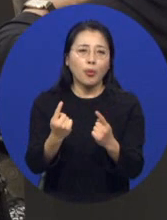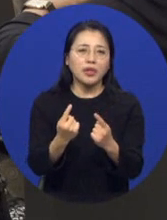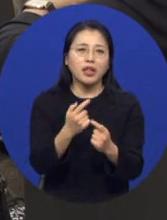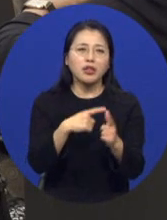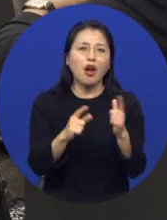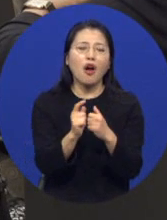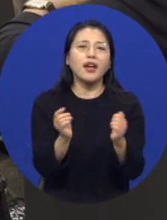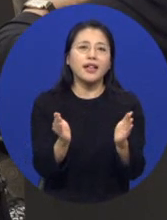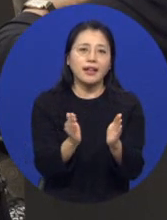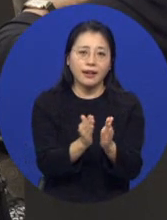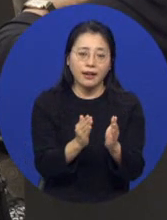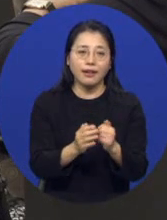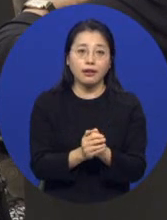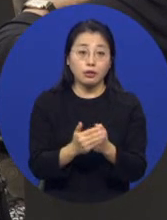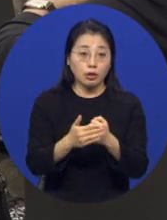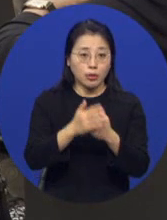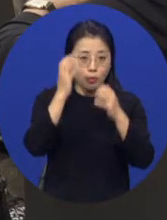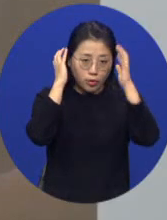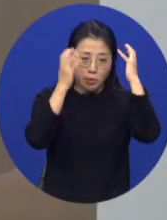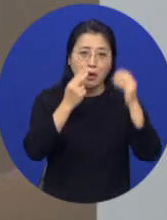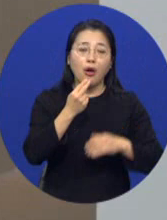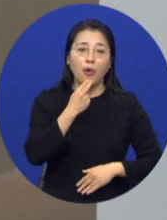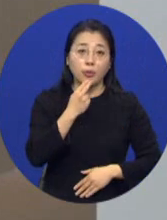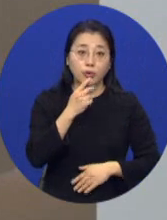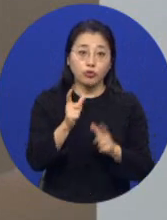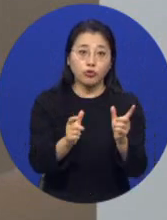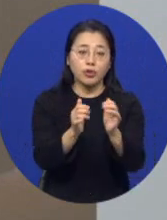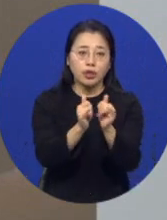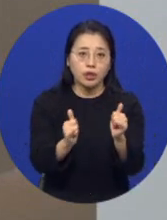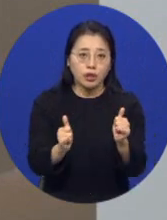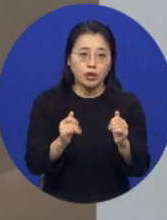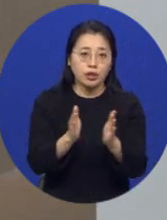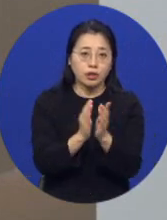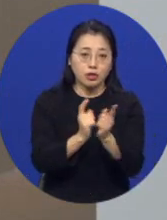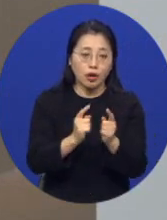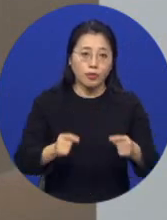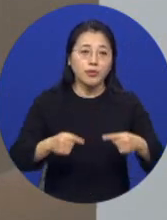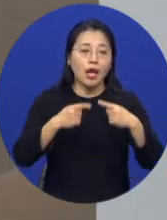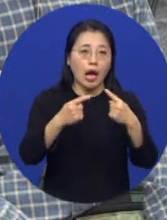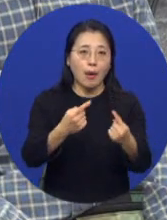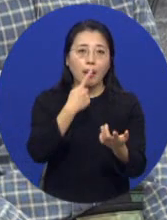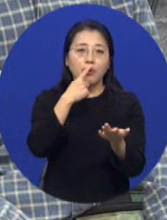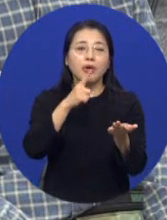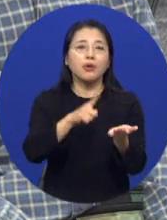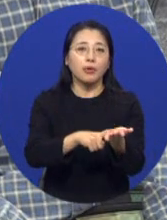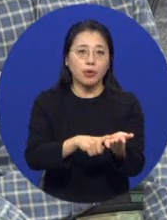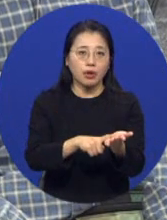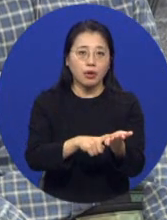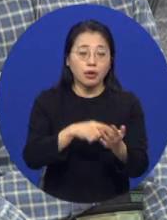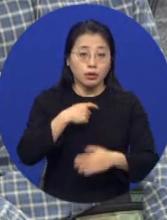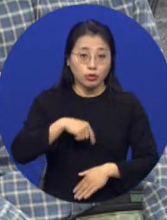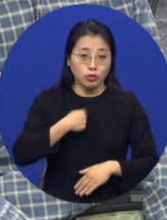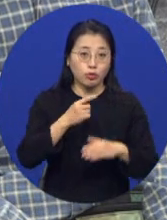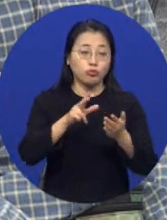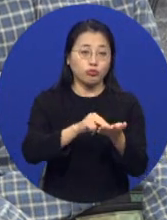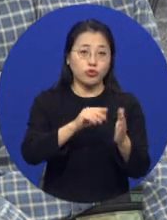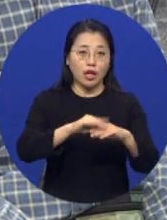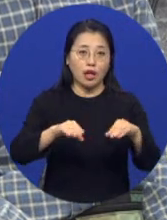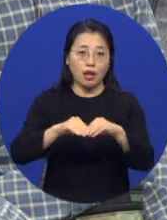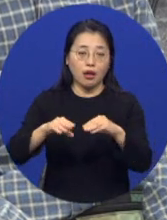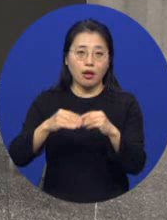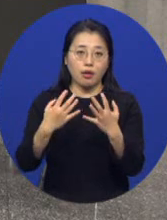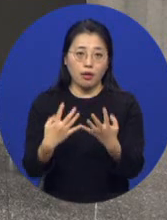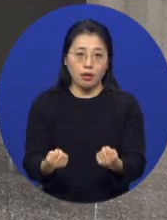복잡하지 않습니다이 때문에 주민들의 직접 참여가 쉬워 주민 생활과 관련한 일들을 스스로 해결합니다